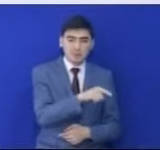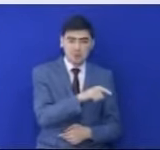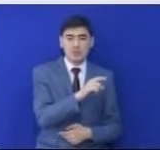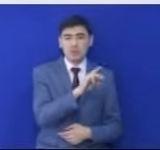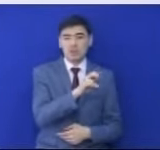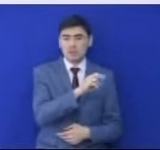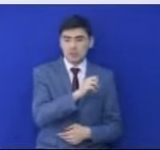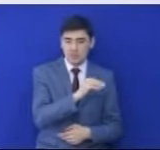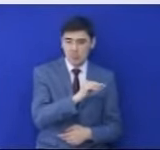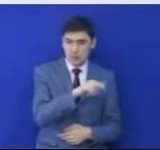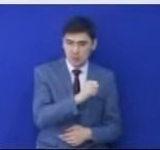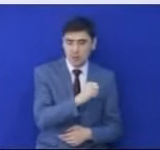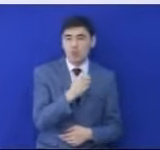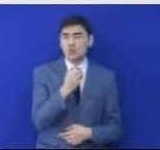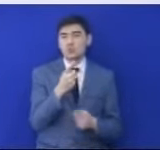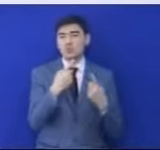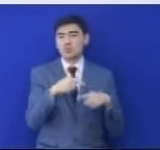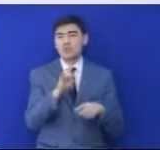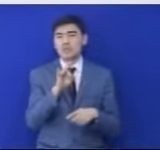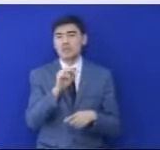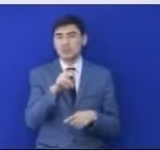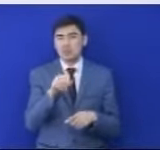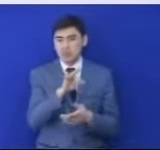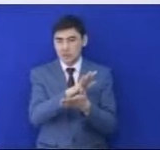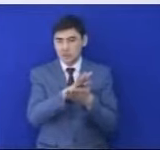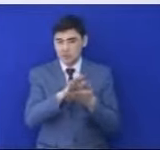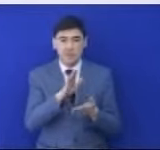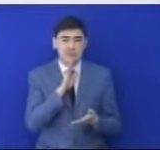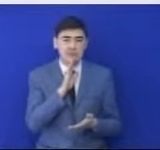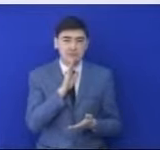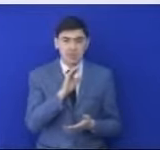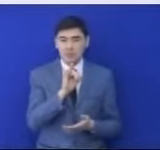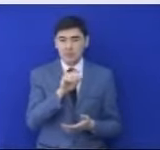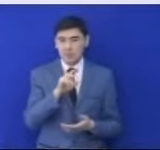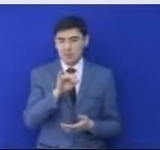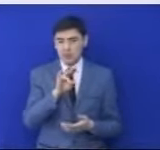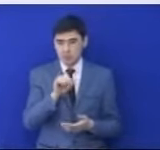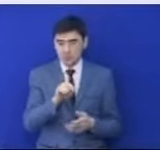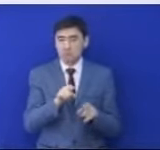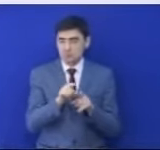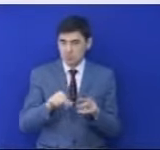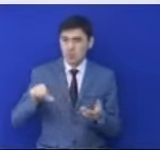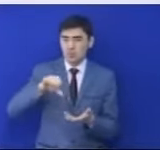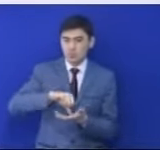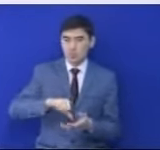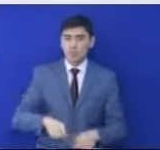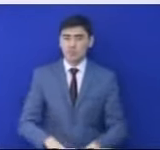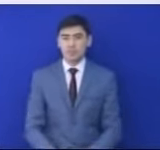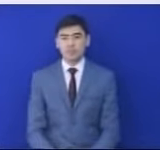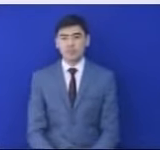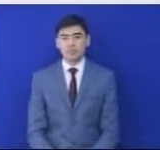қаласының тумасы Элина Михина өнер көрсетеді. Спортшы 400 метр қашықтыққа жүгірумен эстафетада бақ сынайтын болады.